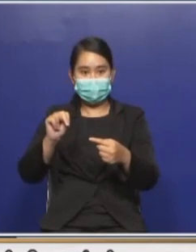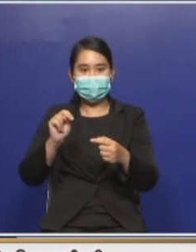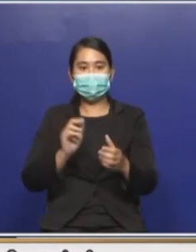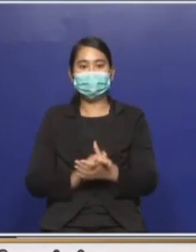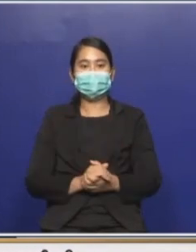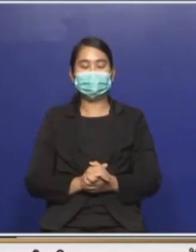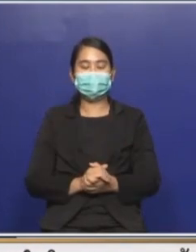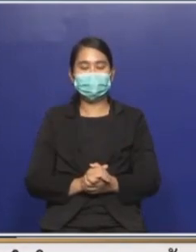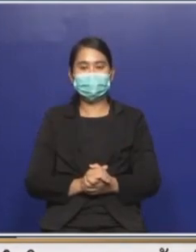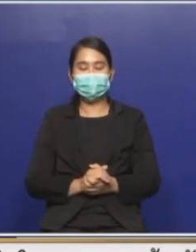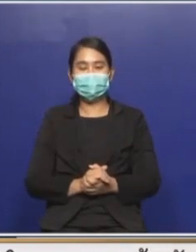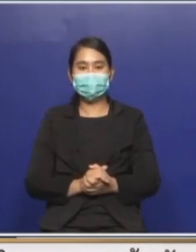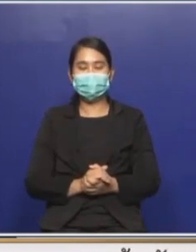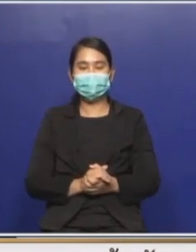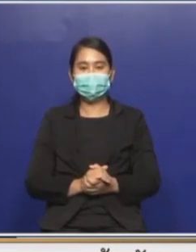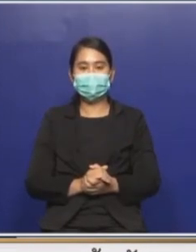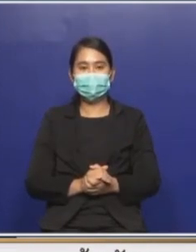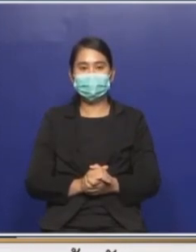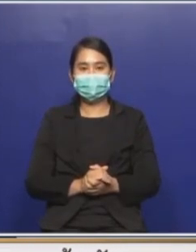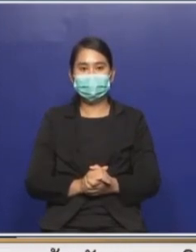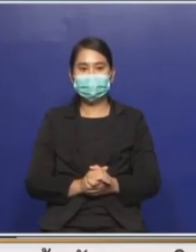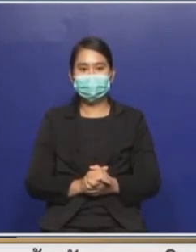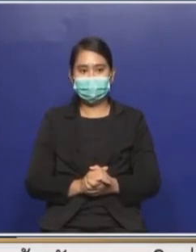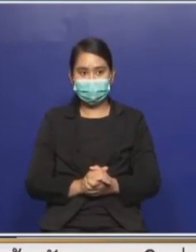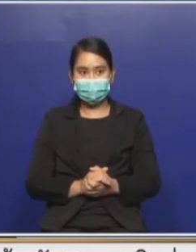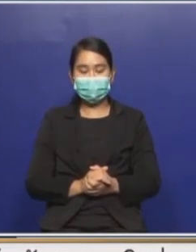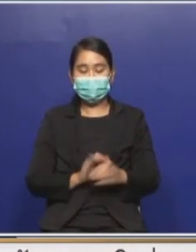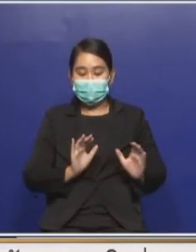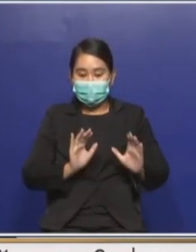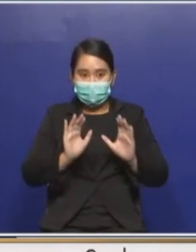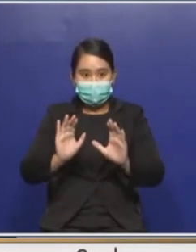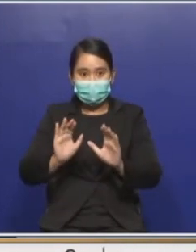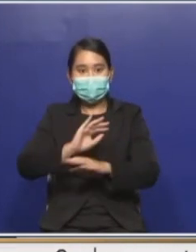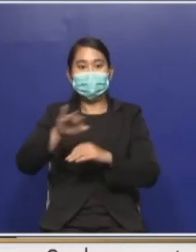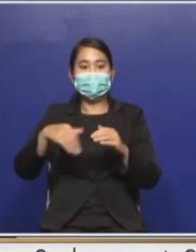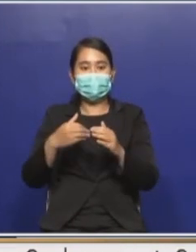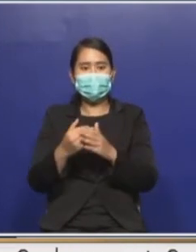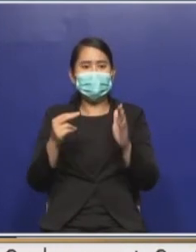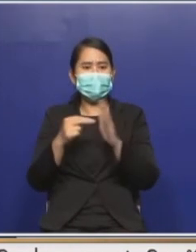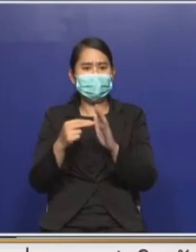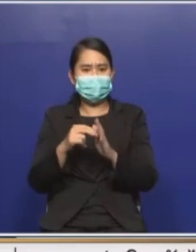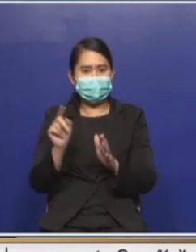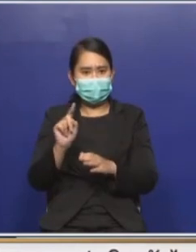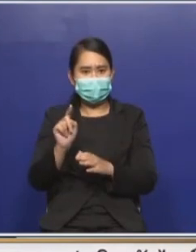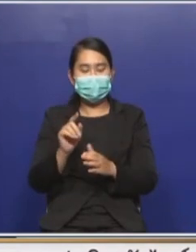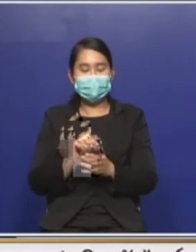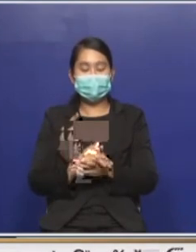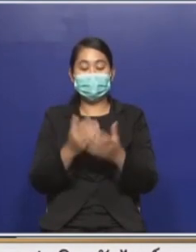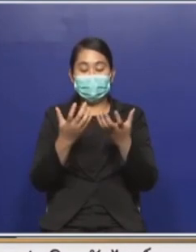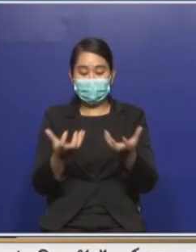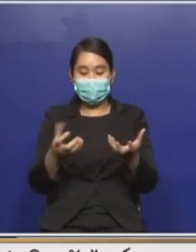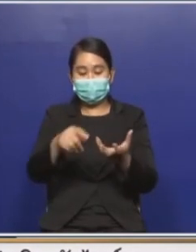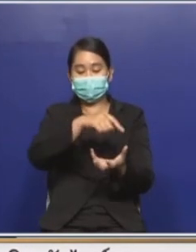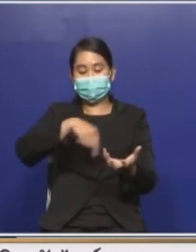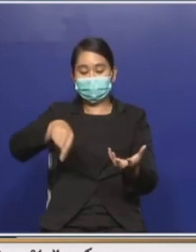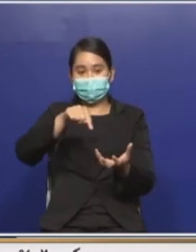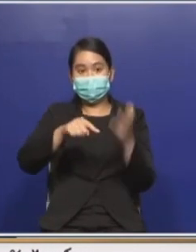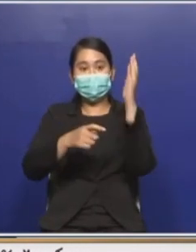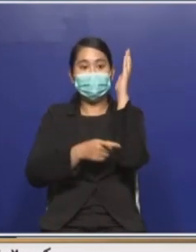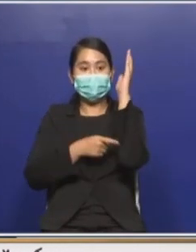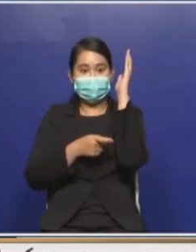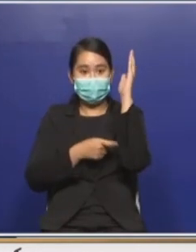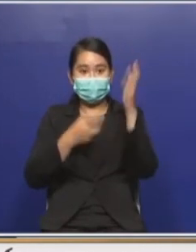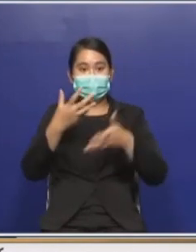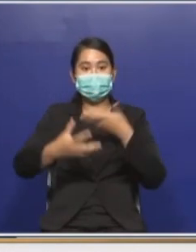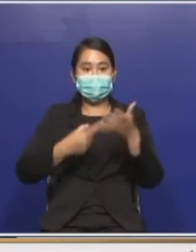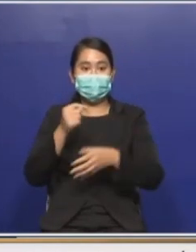านครับดีครับล้างสต็อกผมไม่ว่าครับแต่การล้างสต็อกครั้งนี้ยางในตลาดโลก